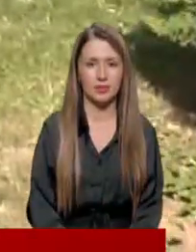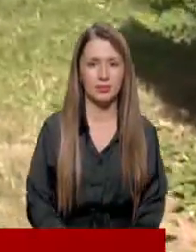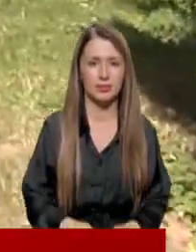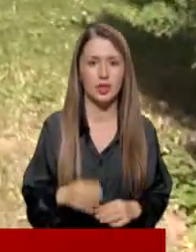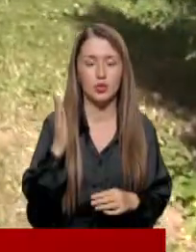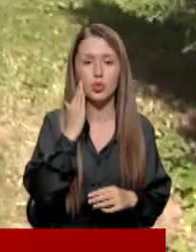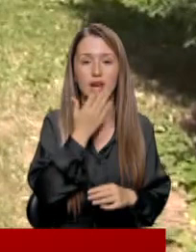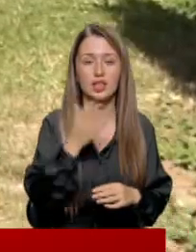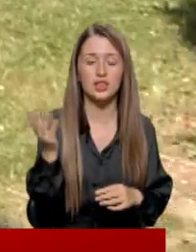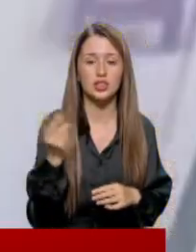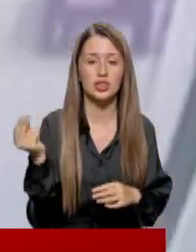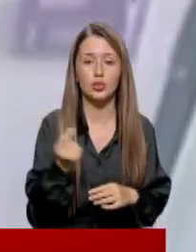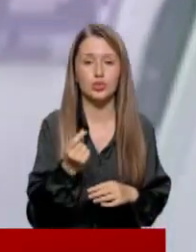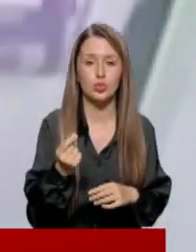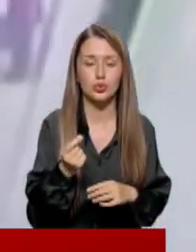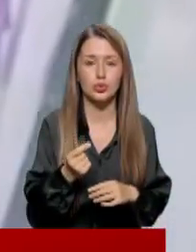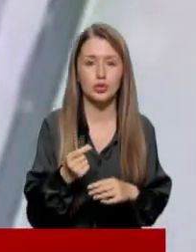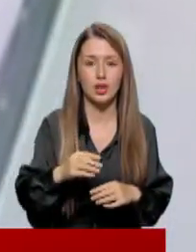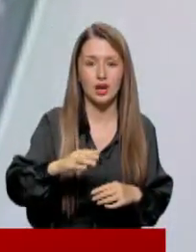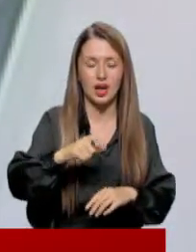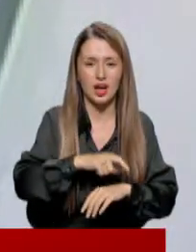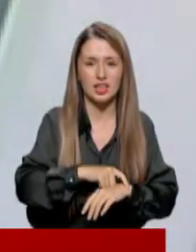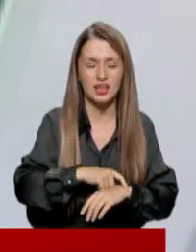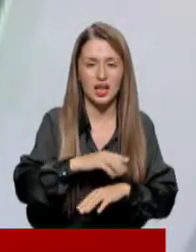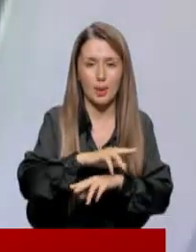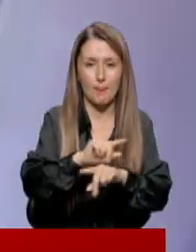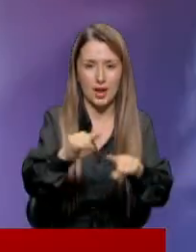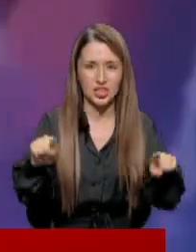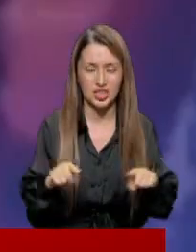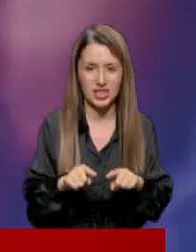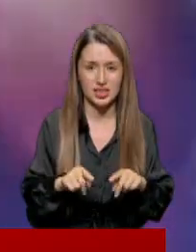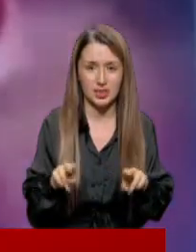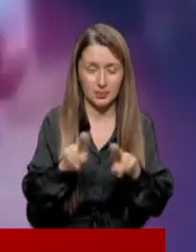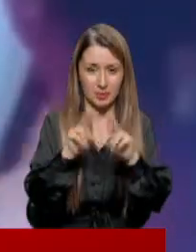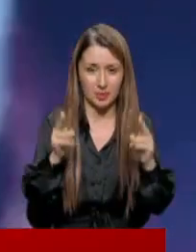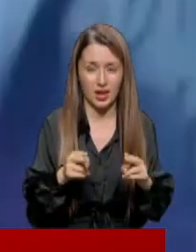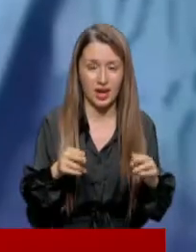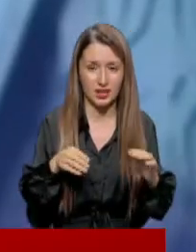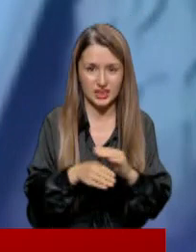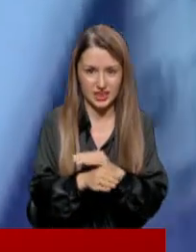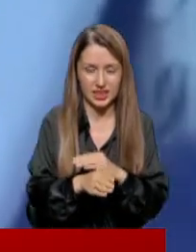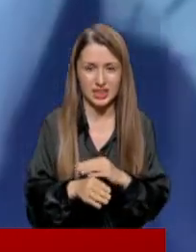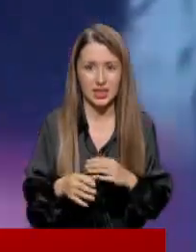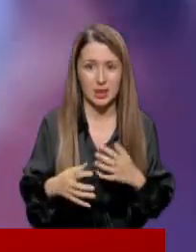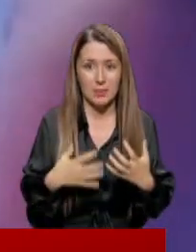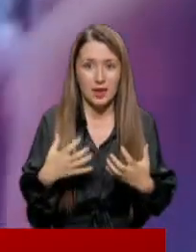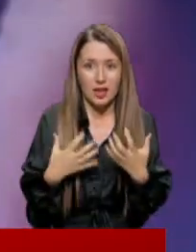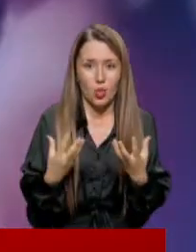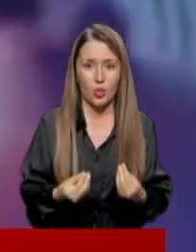Tokat'ta kaçan koç hastane bahçesine, Bursa'da bir koyun giyim mağazasına daldı. Panik anları yaşandı.